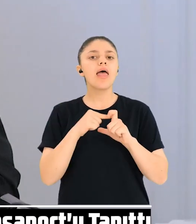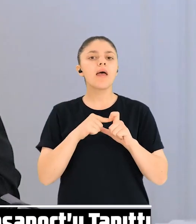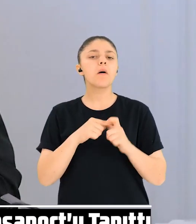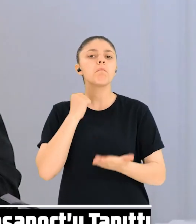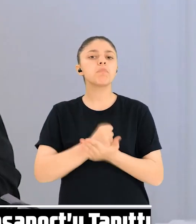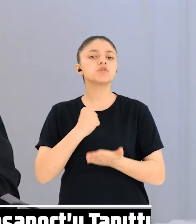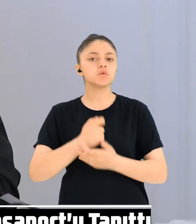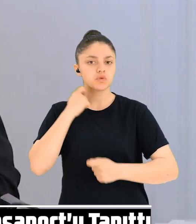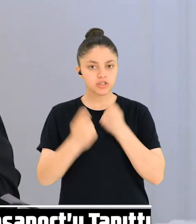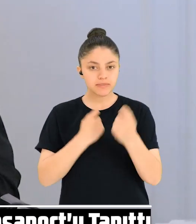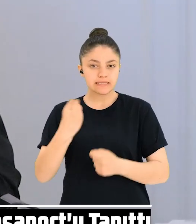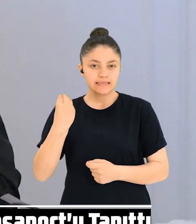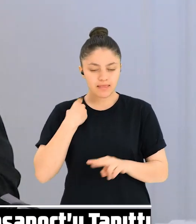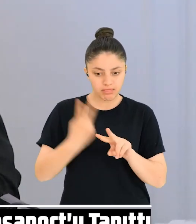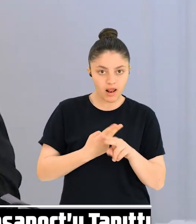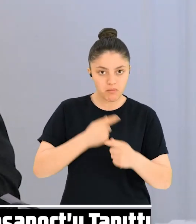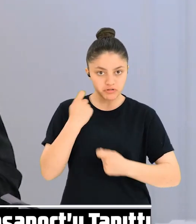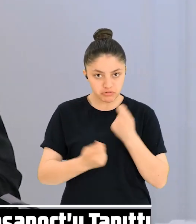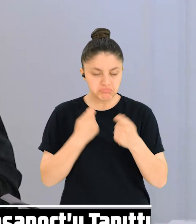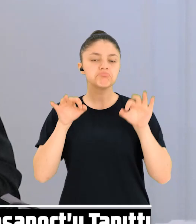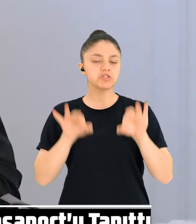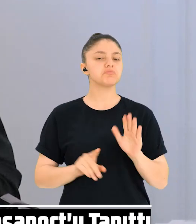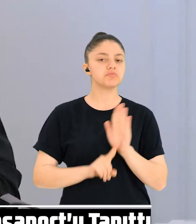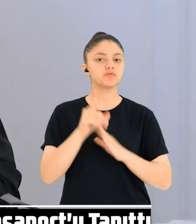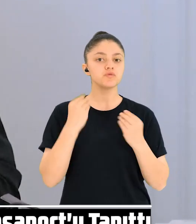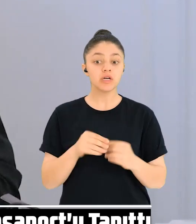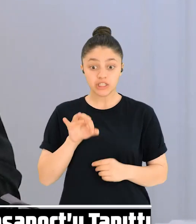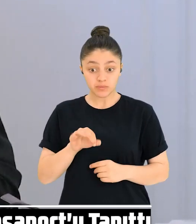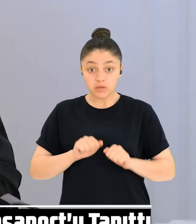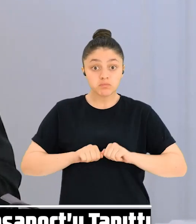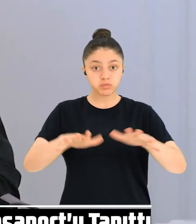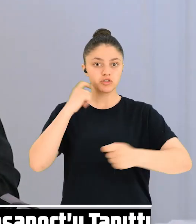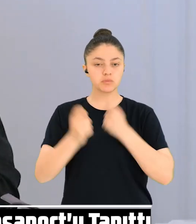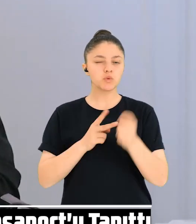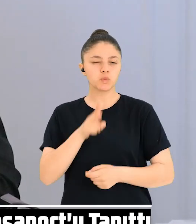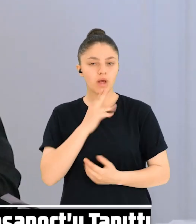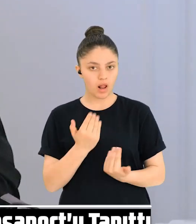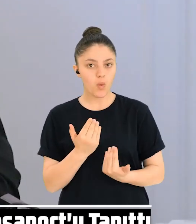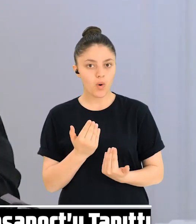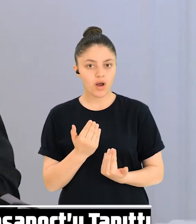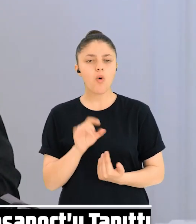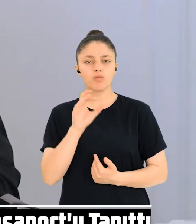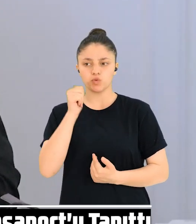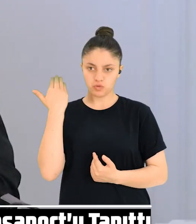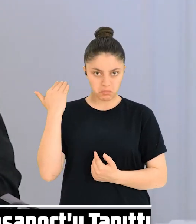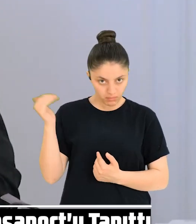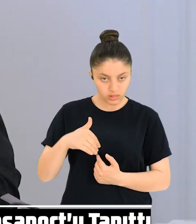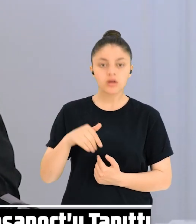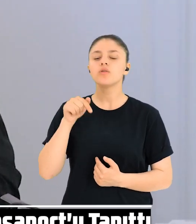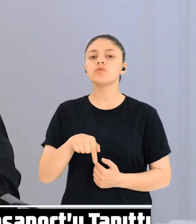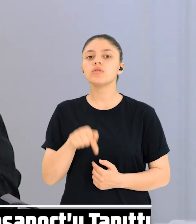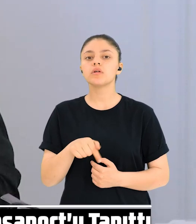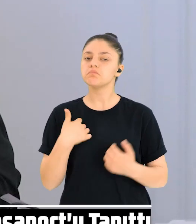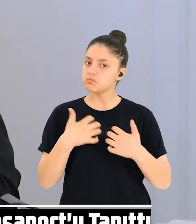çalışmalarını ve pilot üretimini başarıyla tamamladık. Seri üretim içinde son aşamadayız. En son 15 gün önce geldiler.